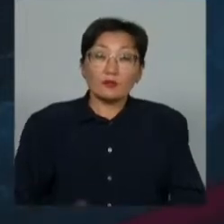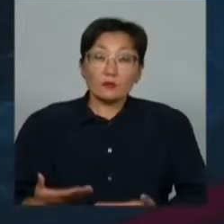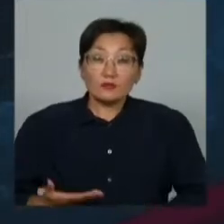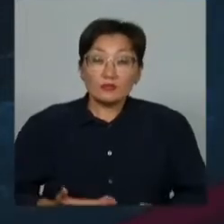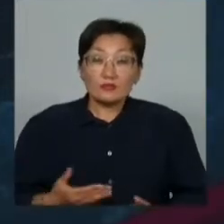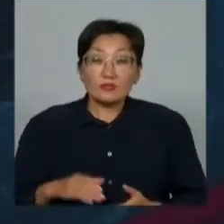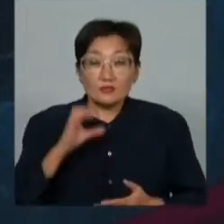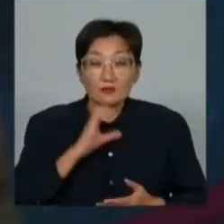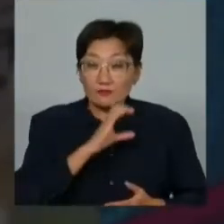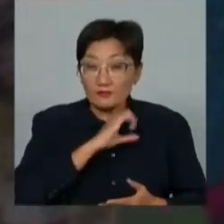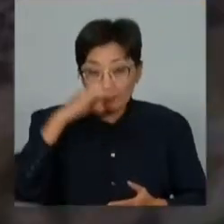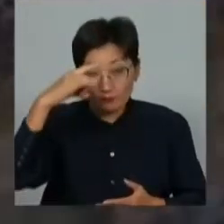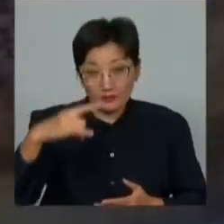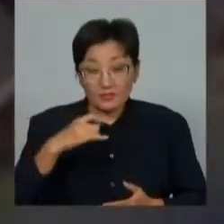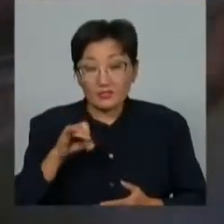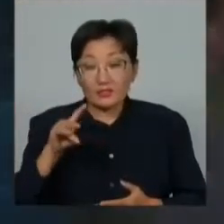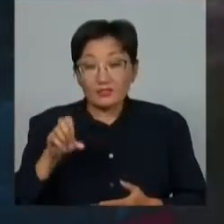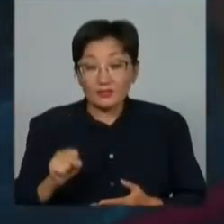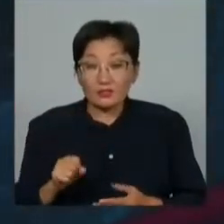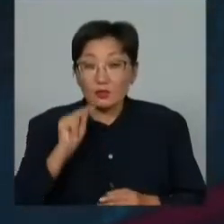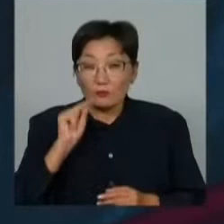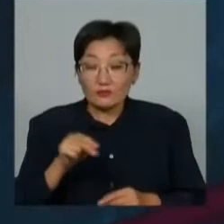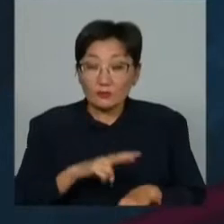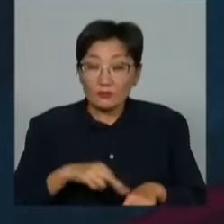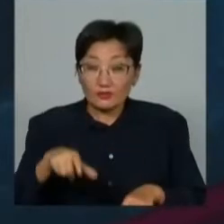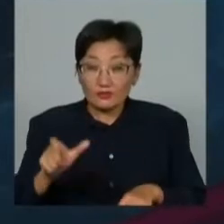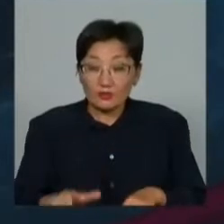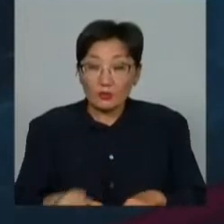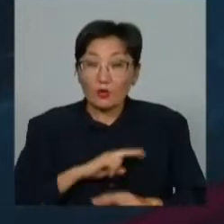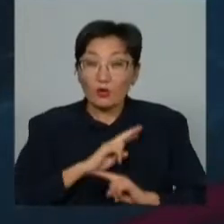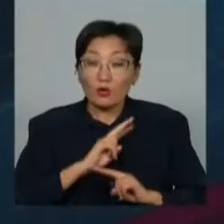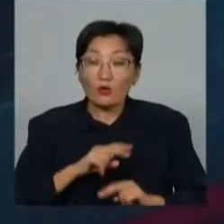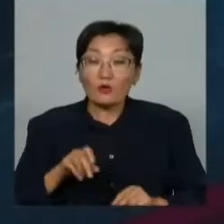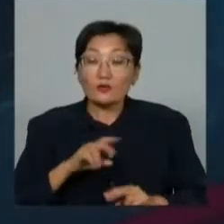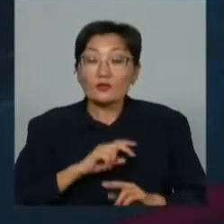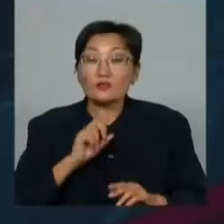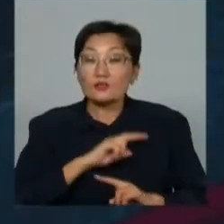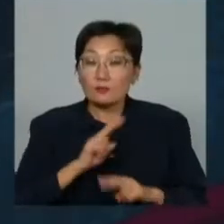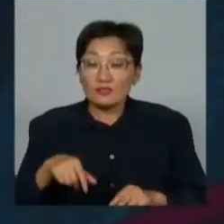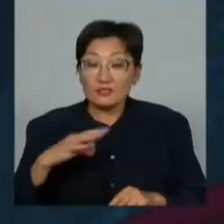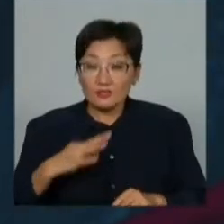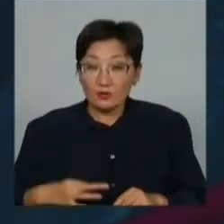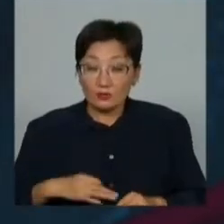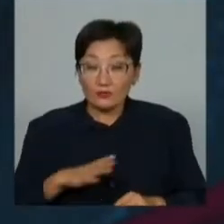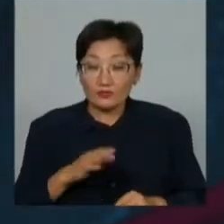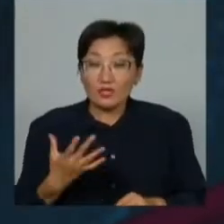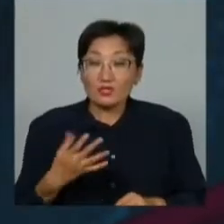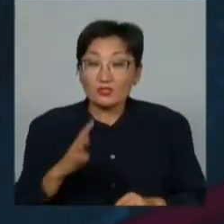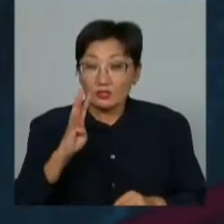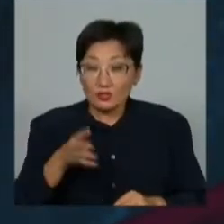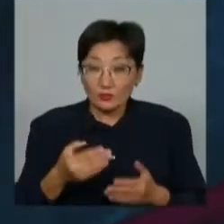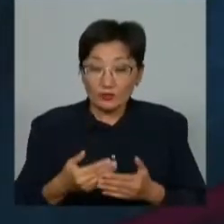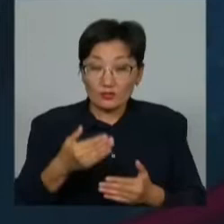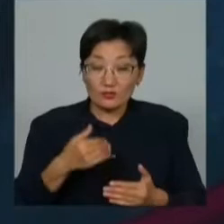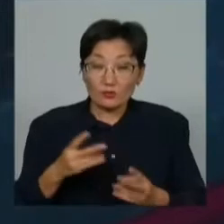Жительница Северо-Казахстанской области Ирина Рейбанд обвиняет полицейских в гибели сына. По ее словам, преступление произошло еще 4 года